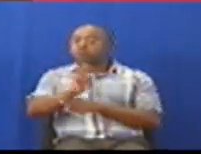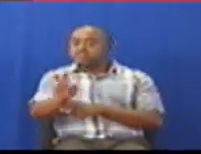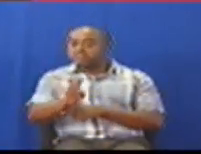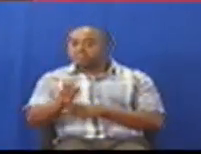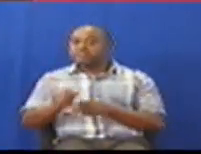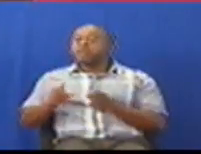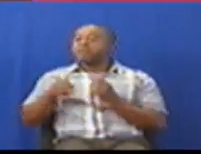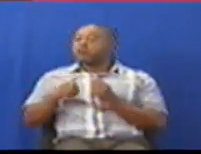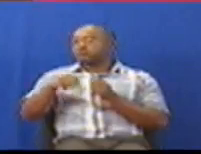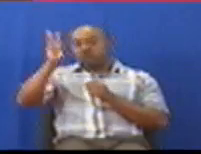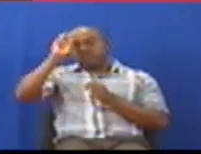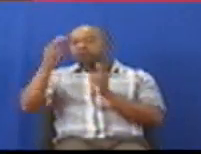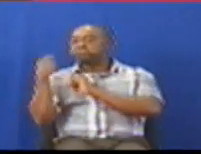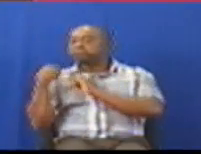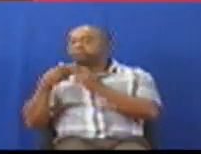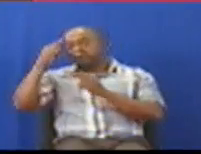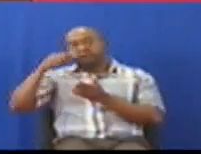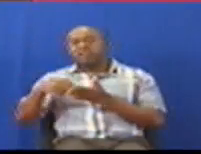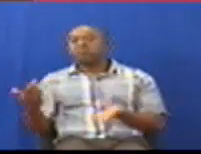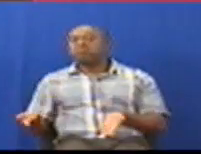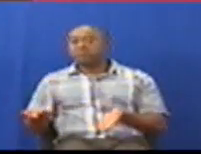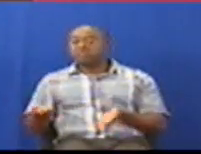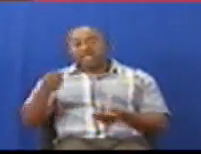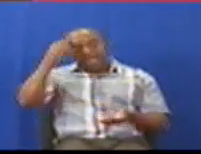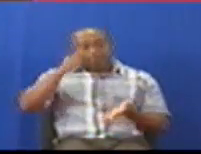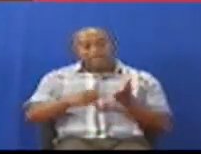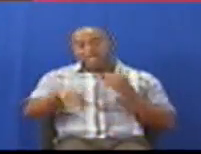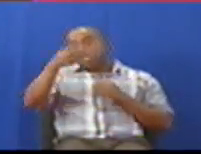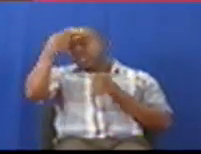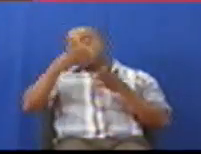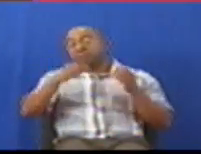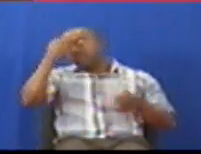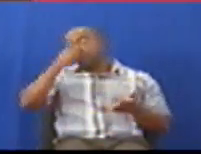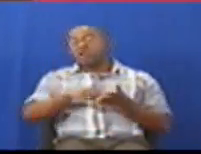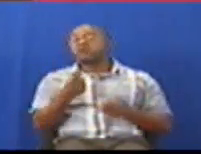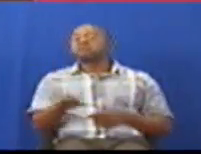Sasa tafasiri ya elimu bure ni ipi?